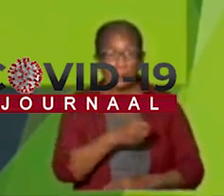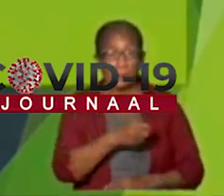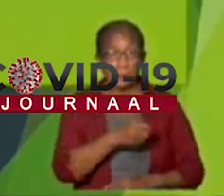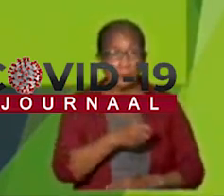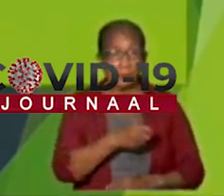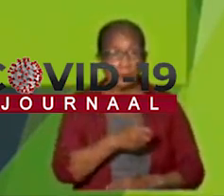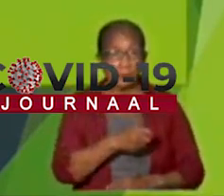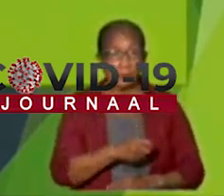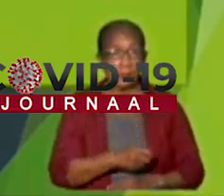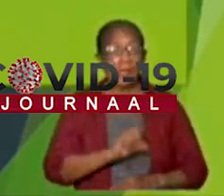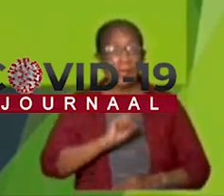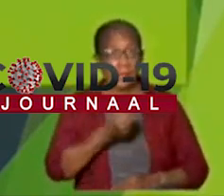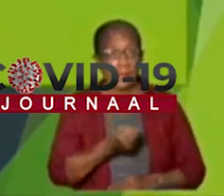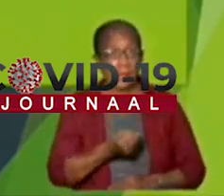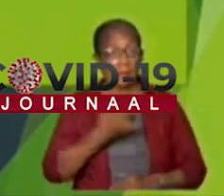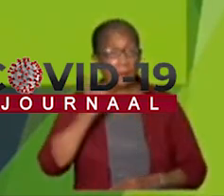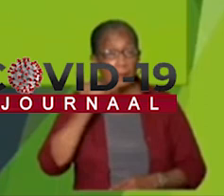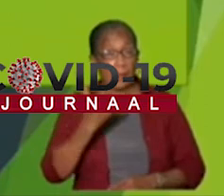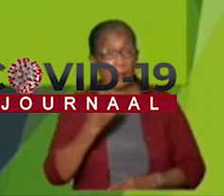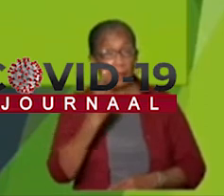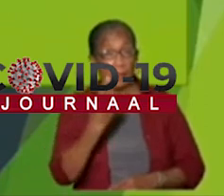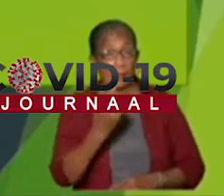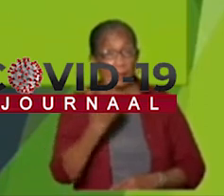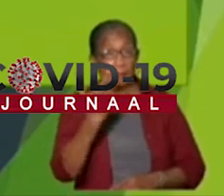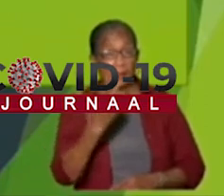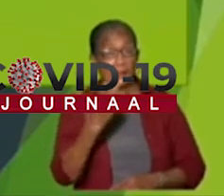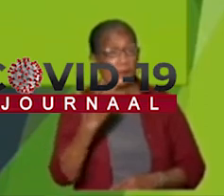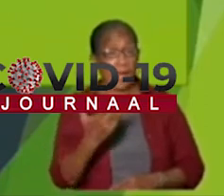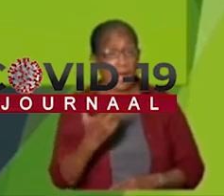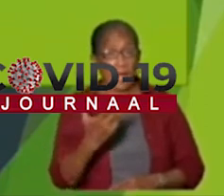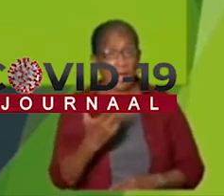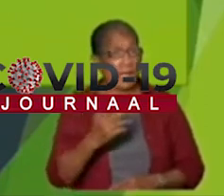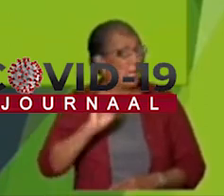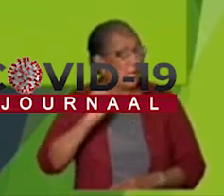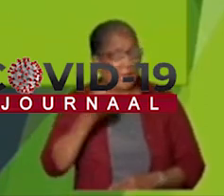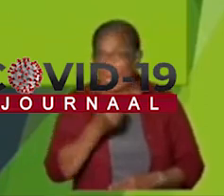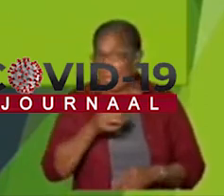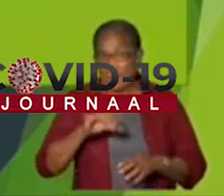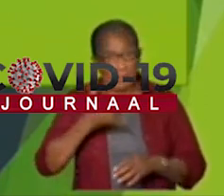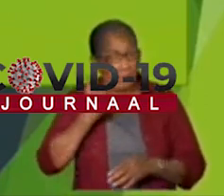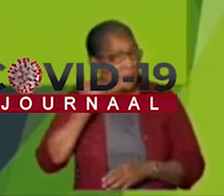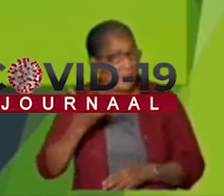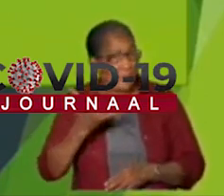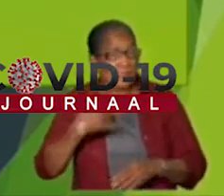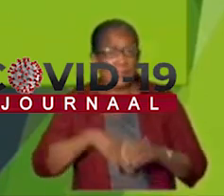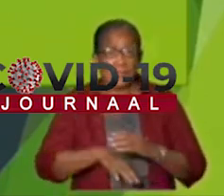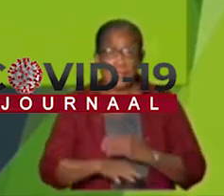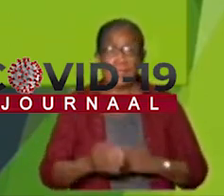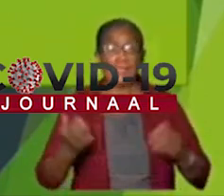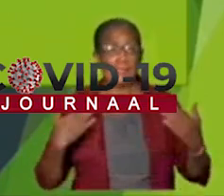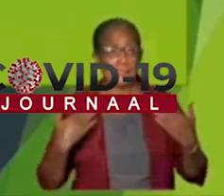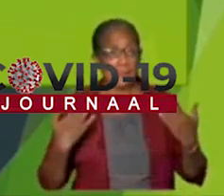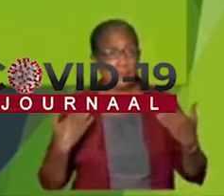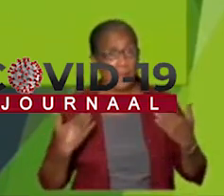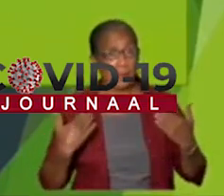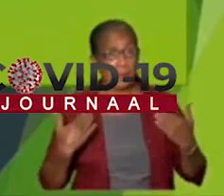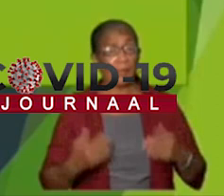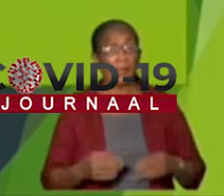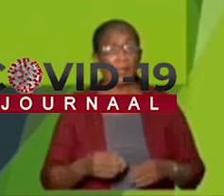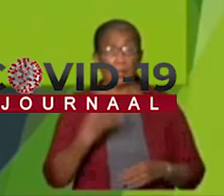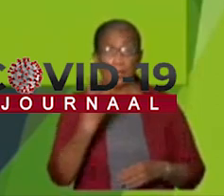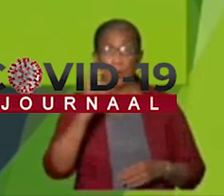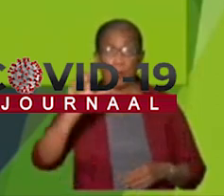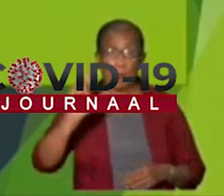klacht was dat 178 onvoldoende bereikbaar was. Wanneer we kijken naar september, dat zijn de blauwe grafieken, dan klopt dat ook. We